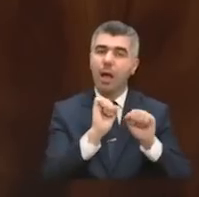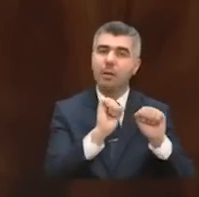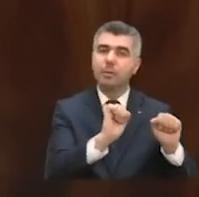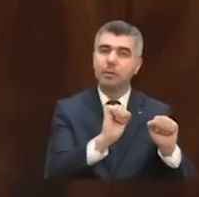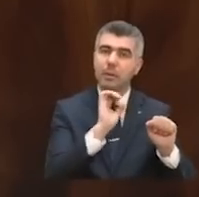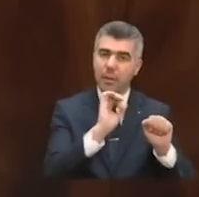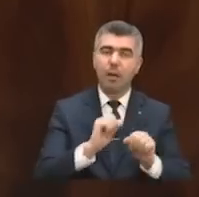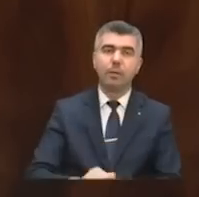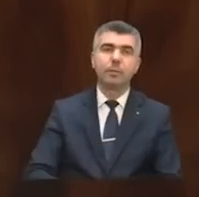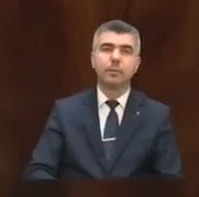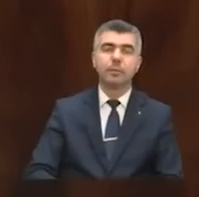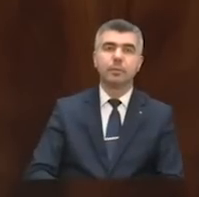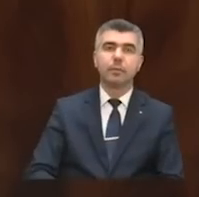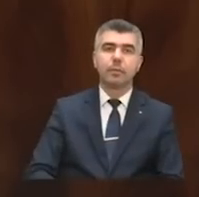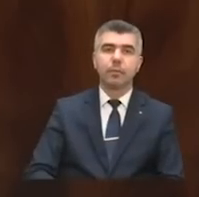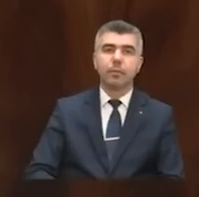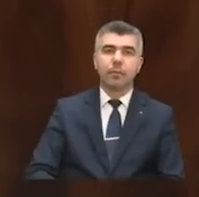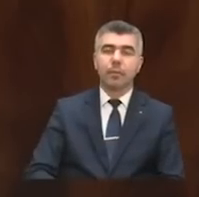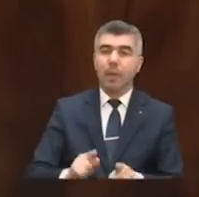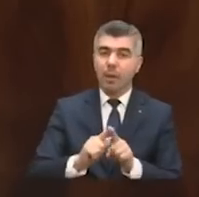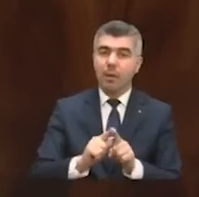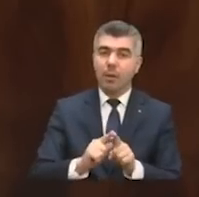مفتوح هذاك اللي مفتوح